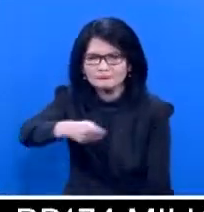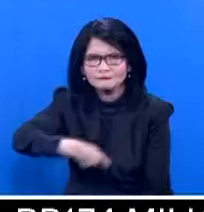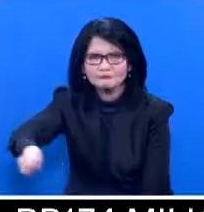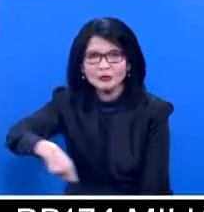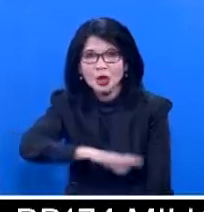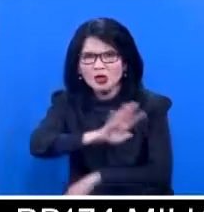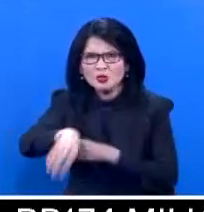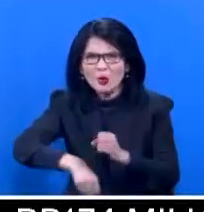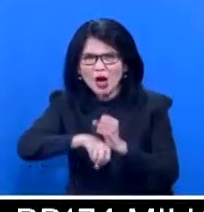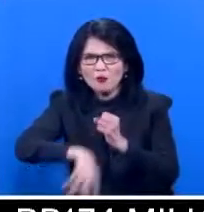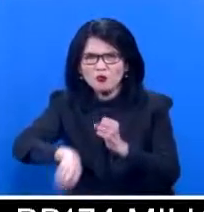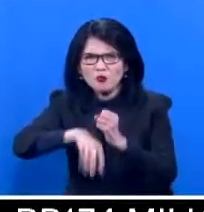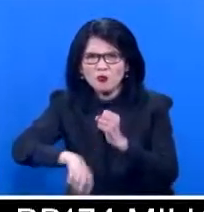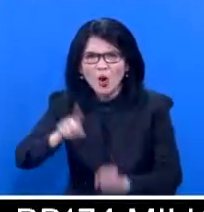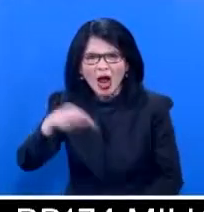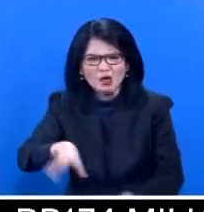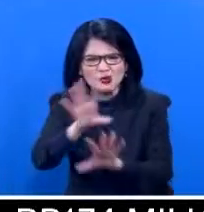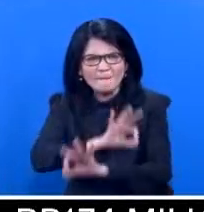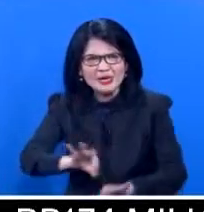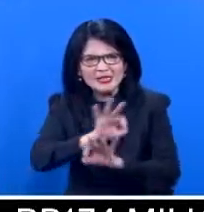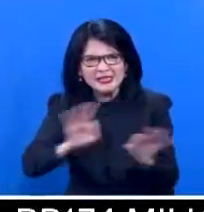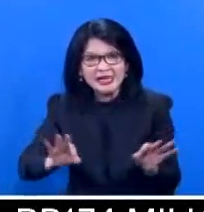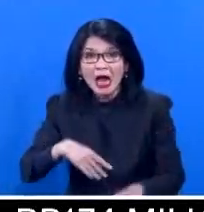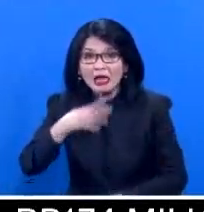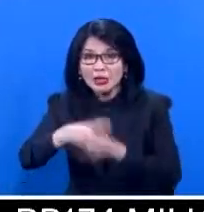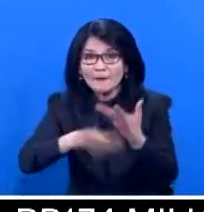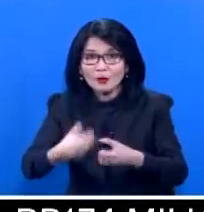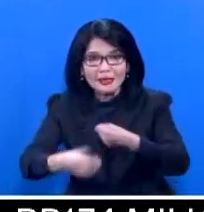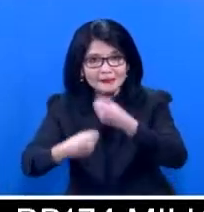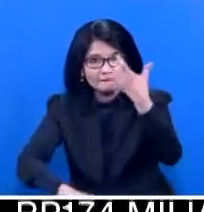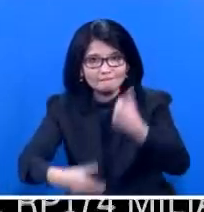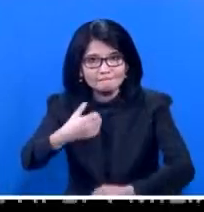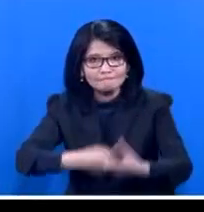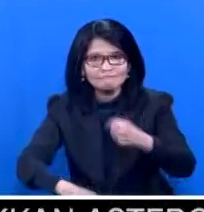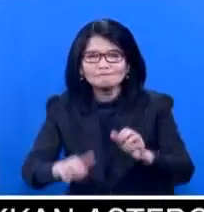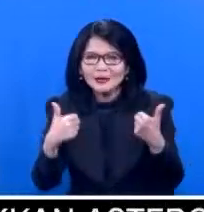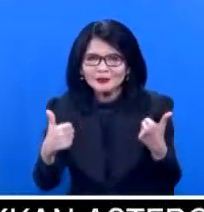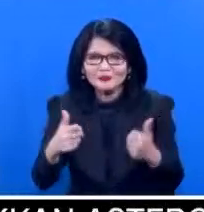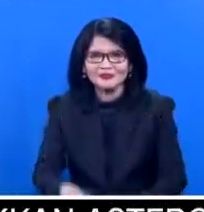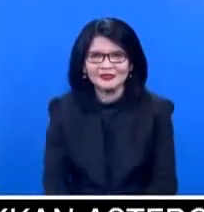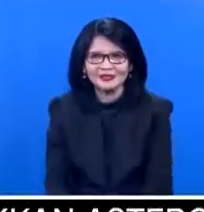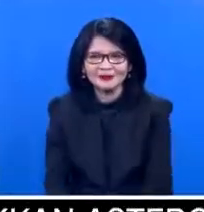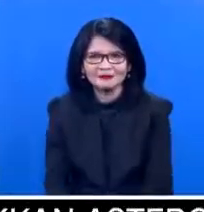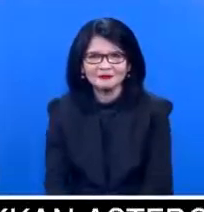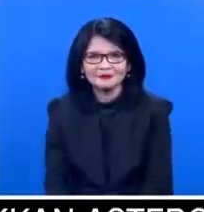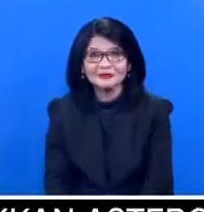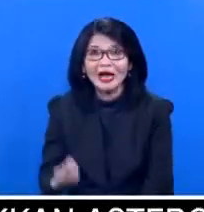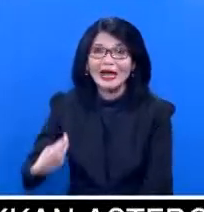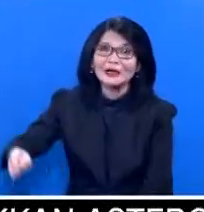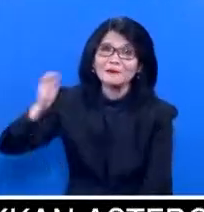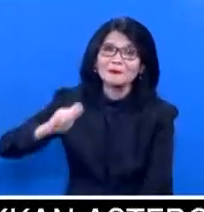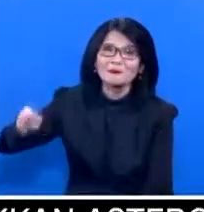Seluruh kotoran sapi harus dibersihkan agar nanti saat proses memerah, sapi dan pemerah bisa lebih nyaman. Jangan lupa nih, kita mandikan dulu ya